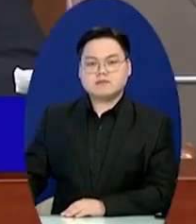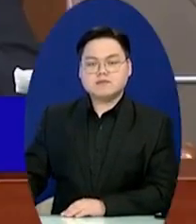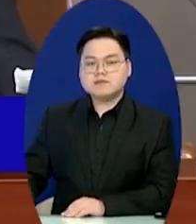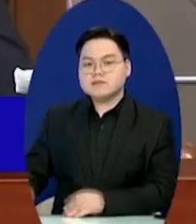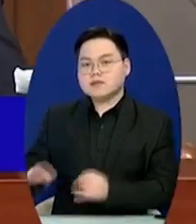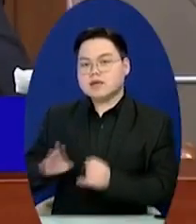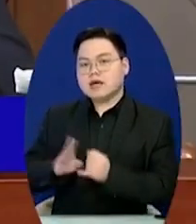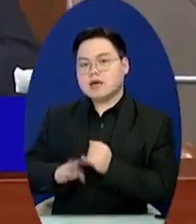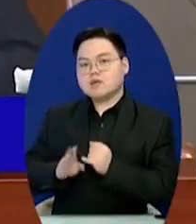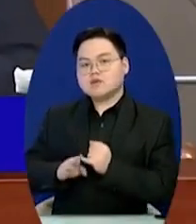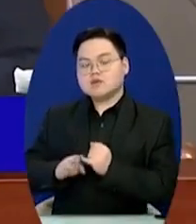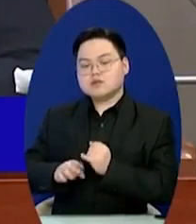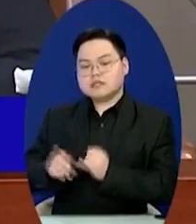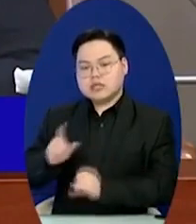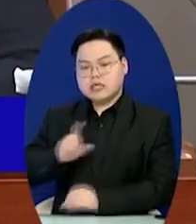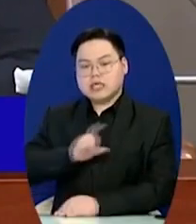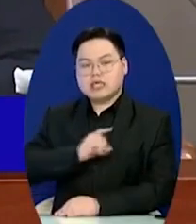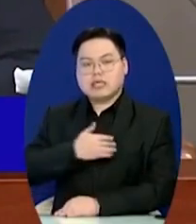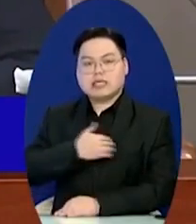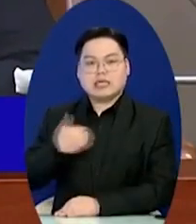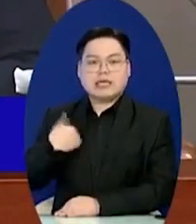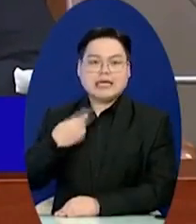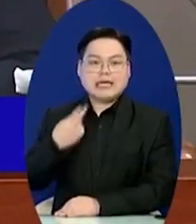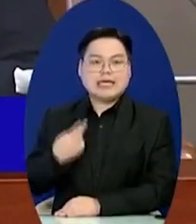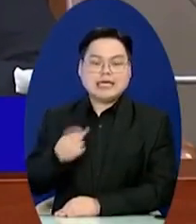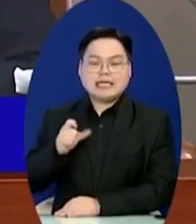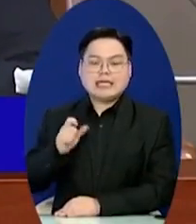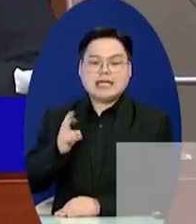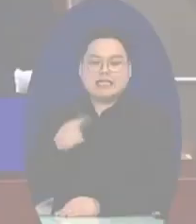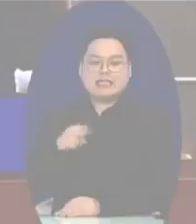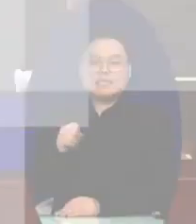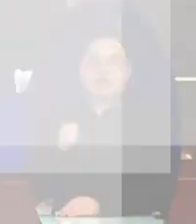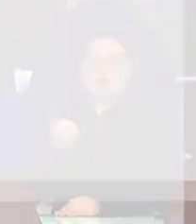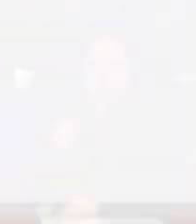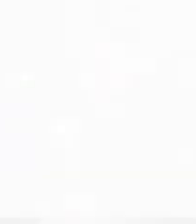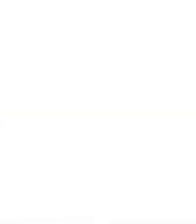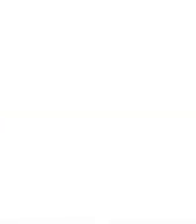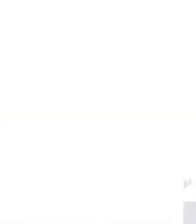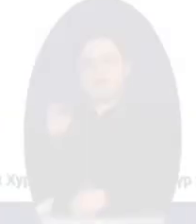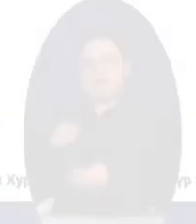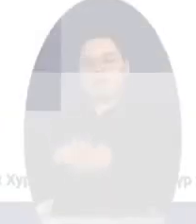Эцсийн өмчлөгч буюу одоо Бадамгарын Цэнд Авиш гэдэг бол миний ээж.